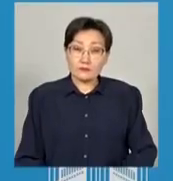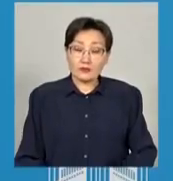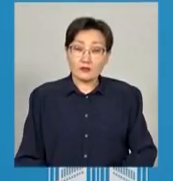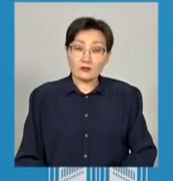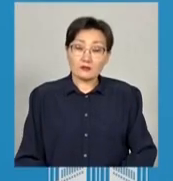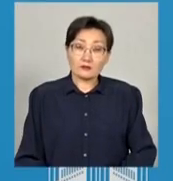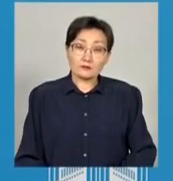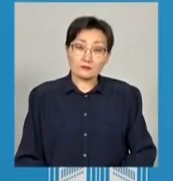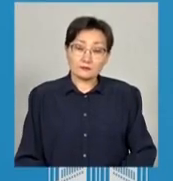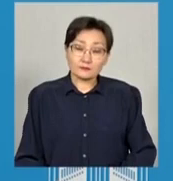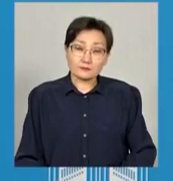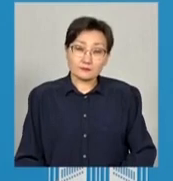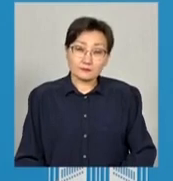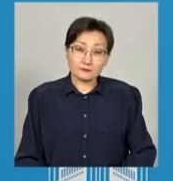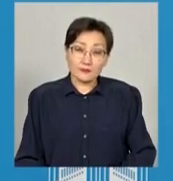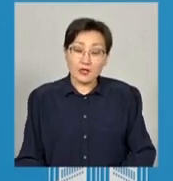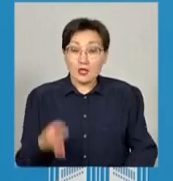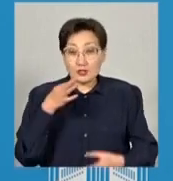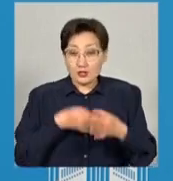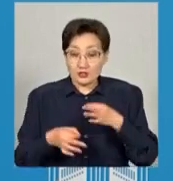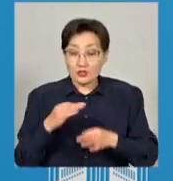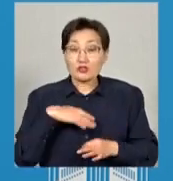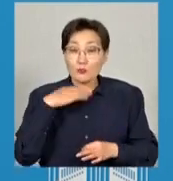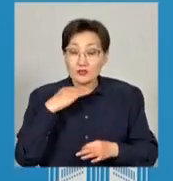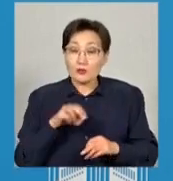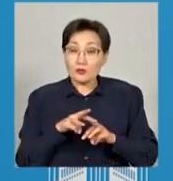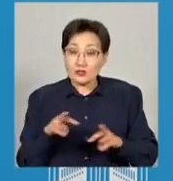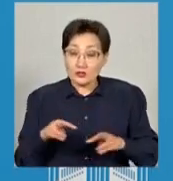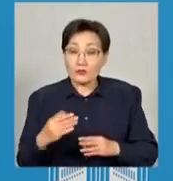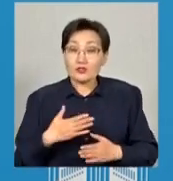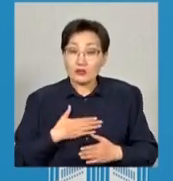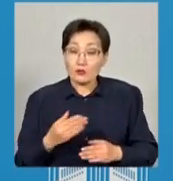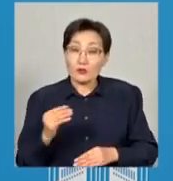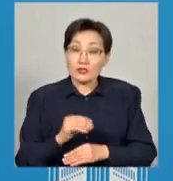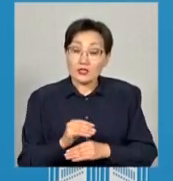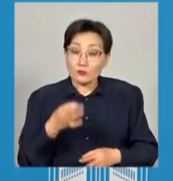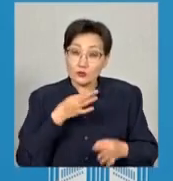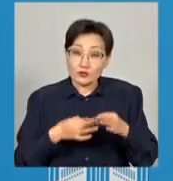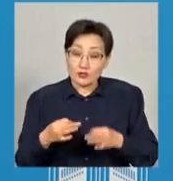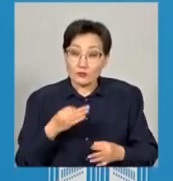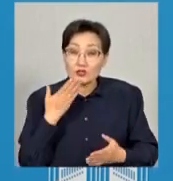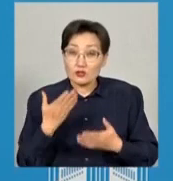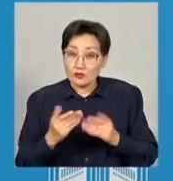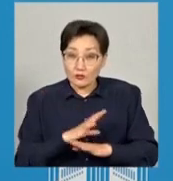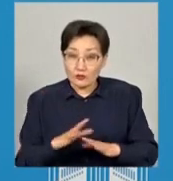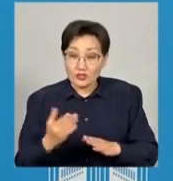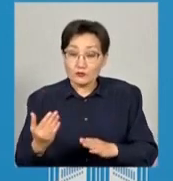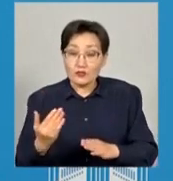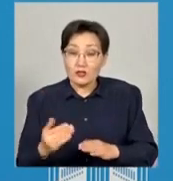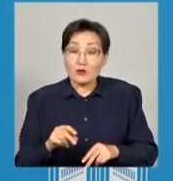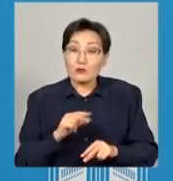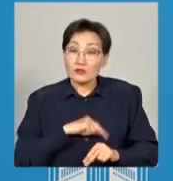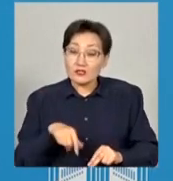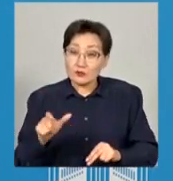Лекарственных препаратов достаточно. Дәрілер жеткілікті. Министрлік тарапынан қосымша препараттар сұратылған жоқ. Ол жақтағы